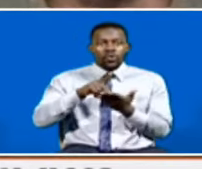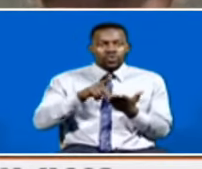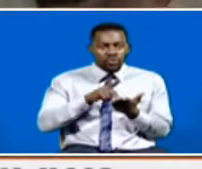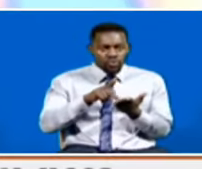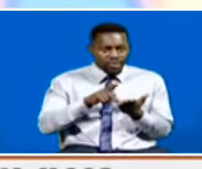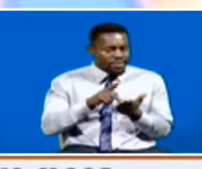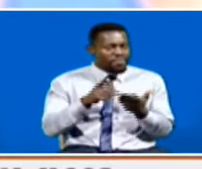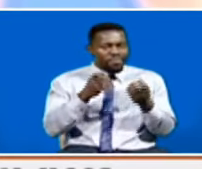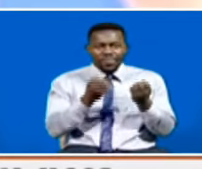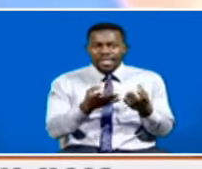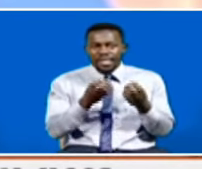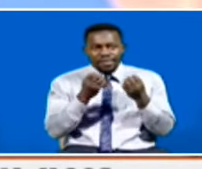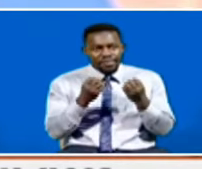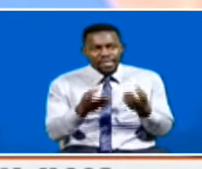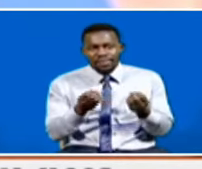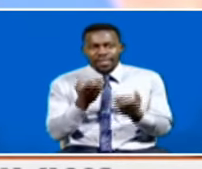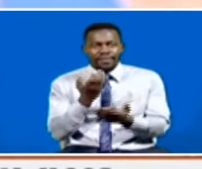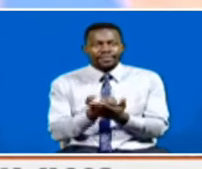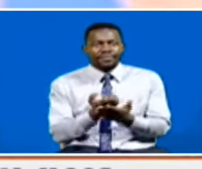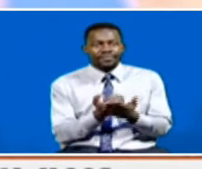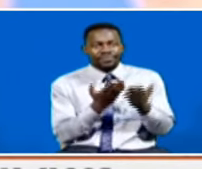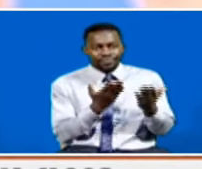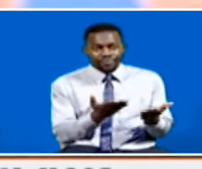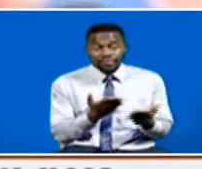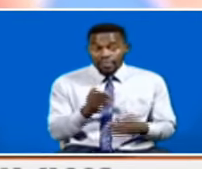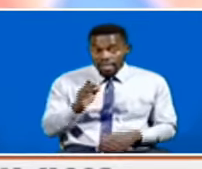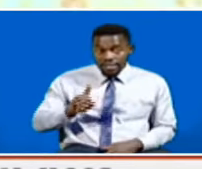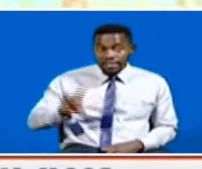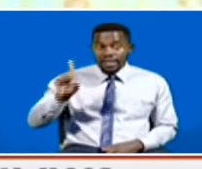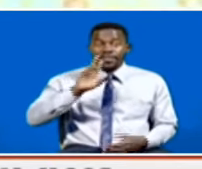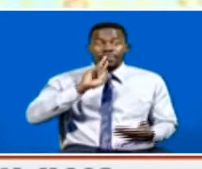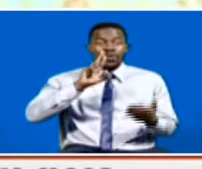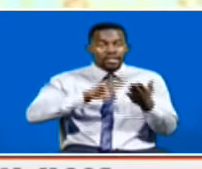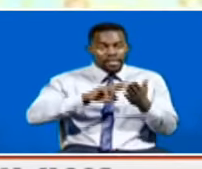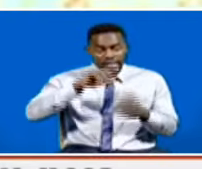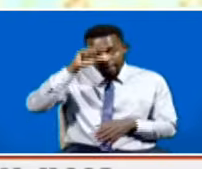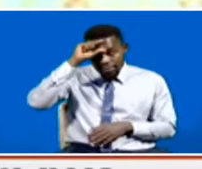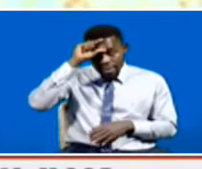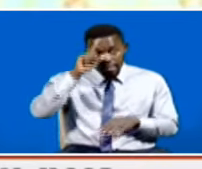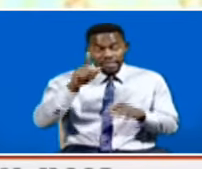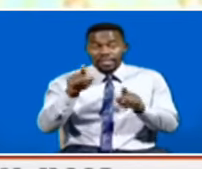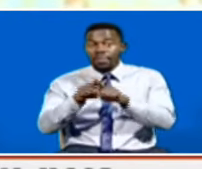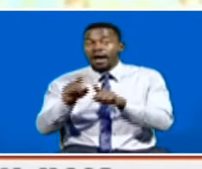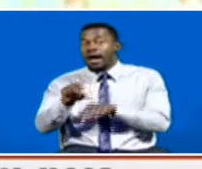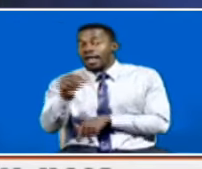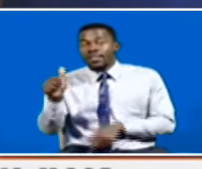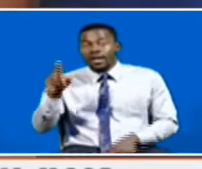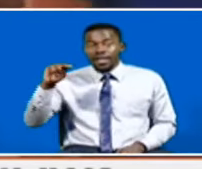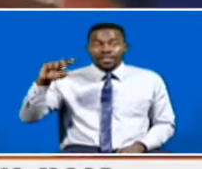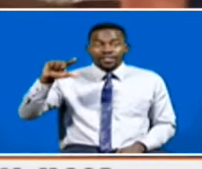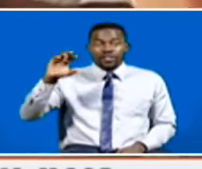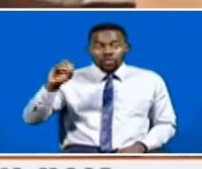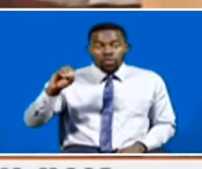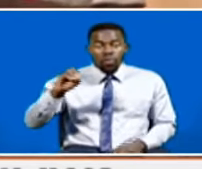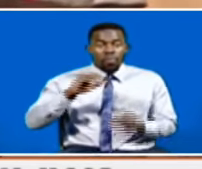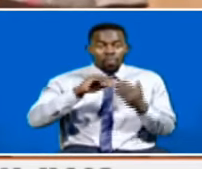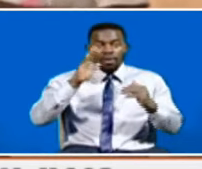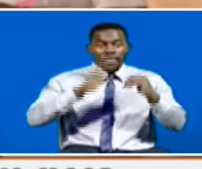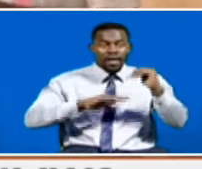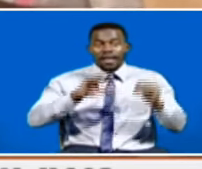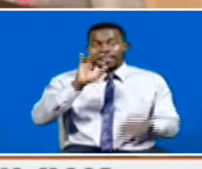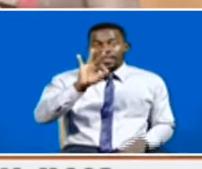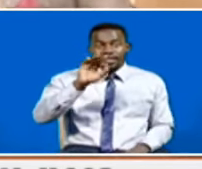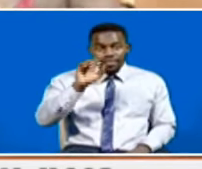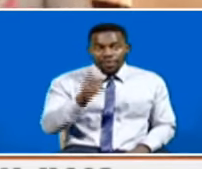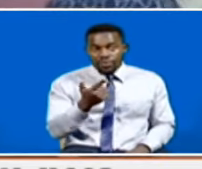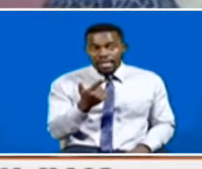through the years. Aliishtaki serikali pamoja na mashirika mengine ya kibinafsi kwa niaba ya zaidi ya wakazi 3,000.